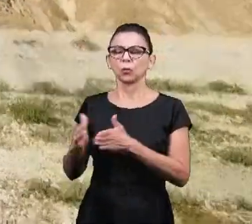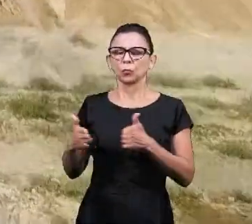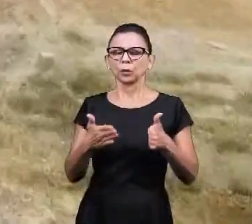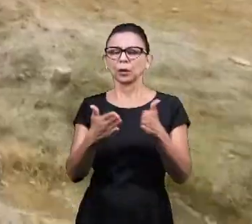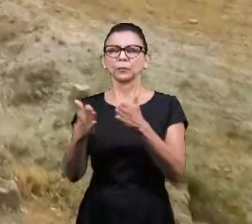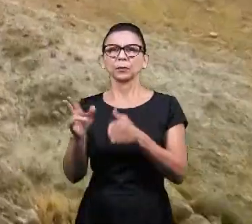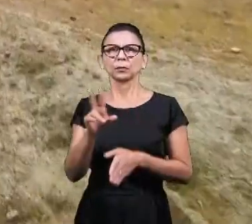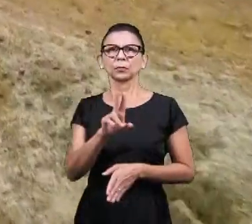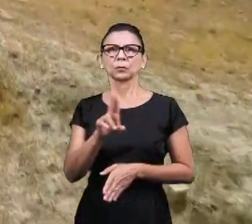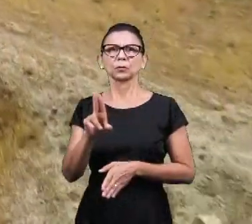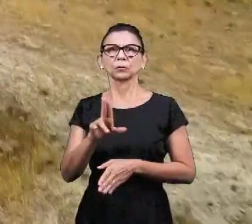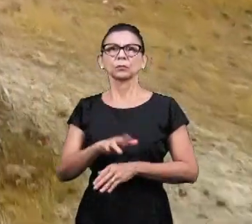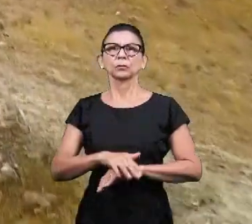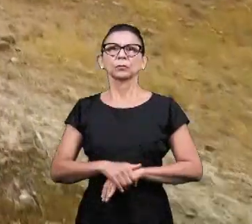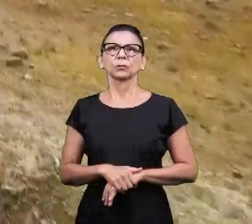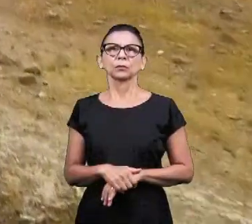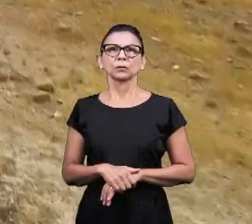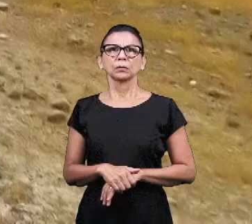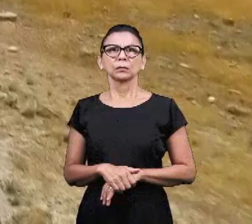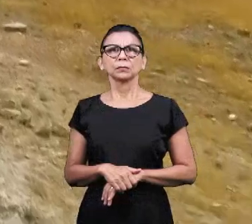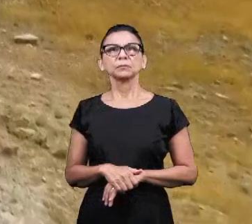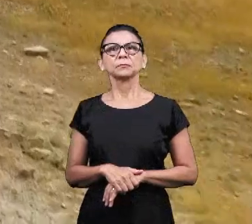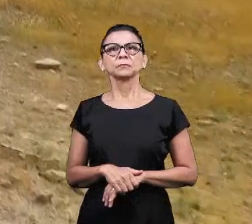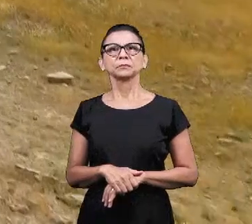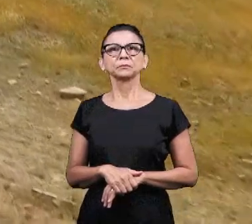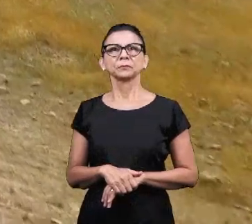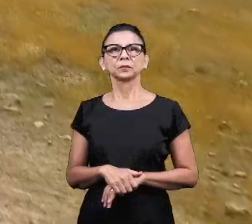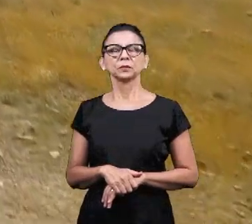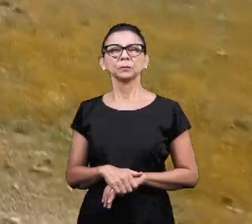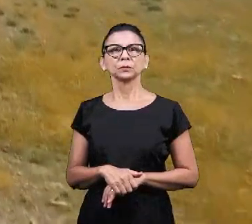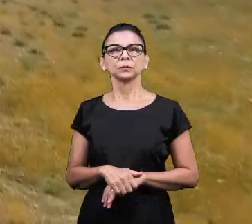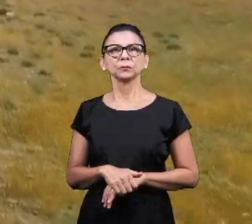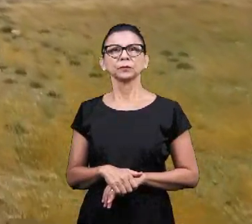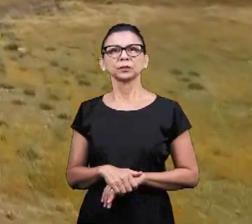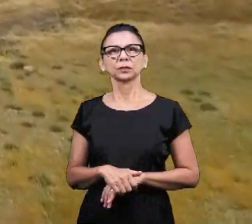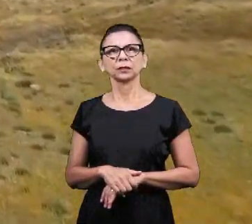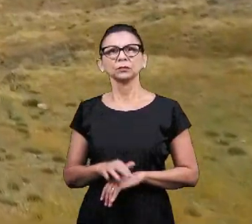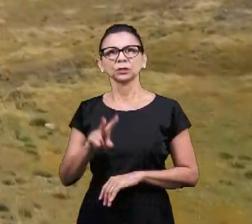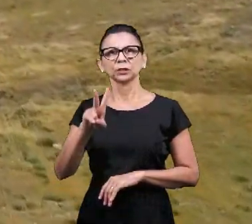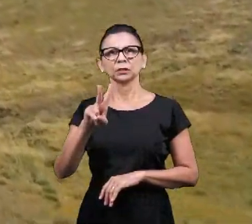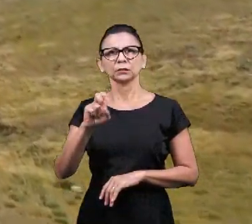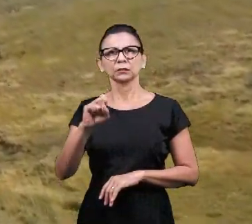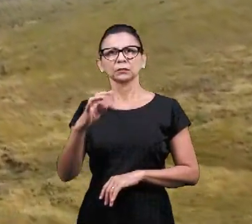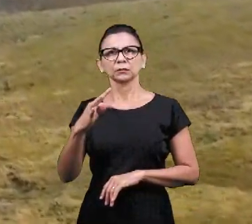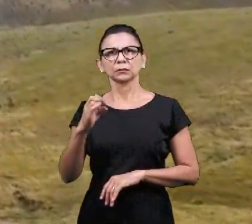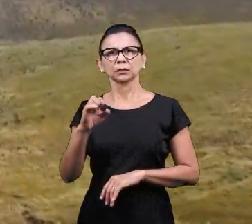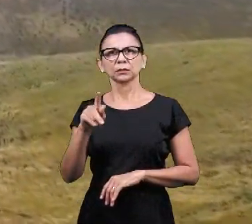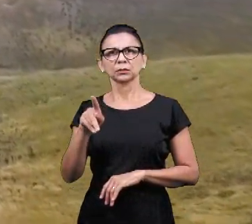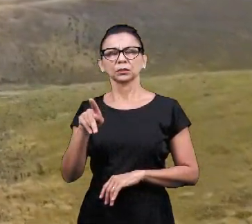dans un chemin connu comme le nom. C'est un chemin étroit,